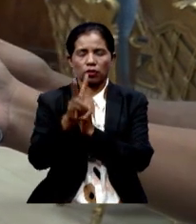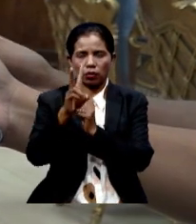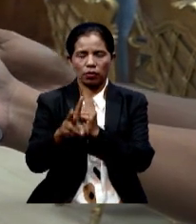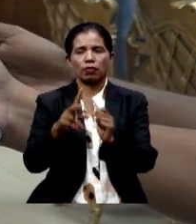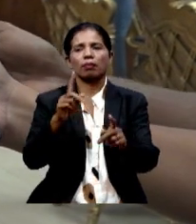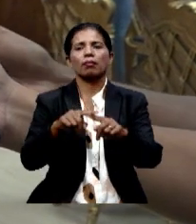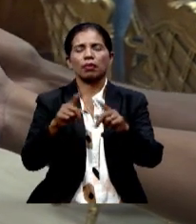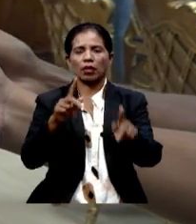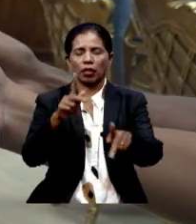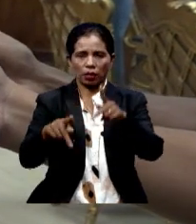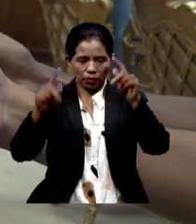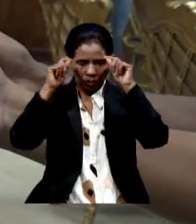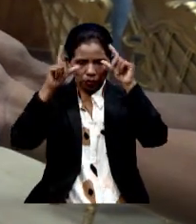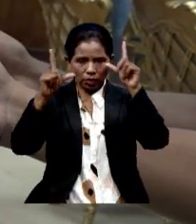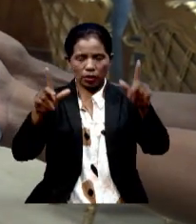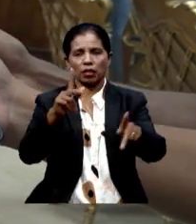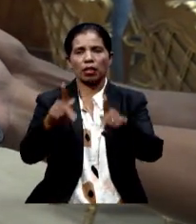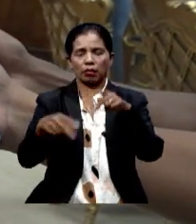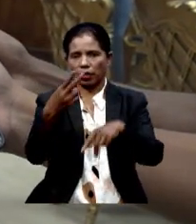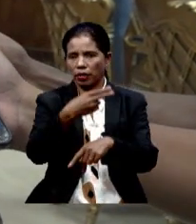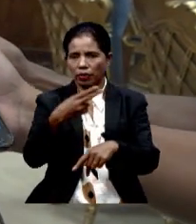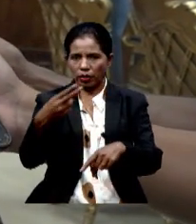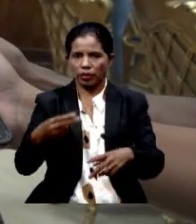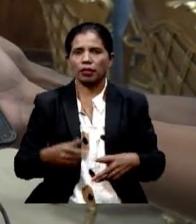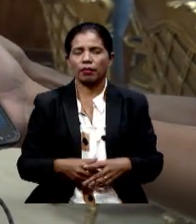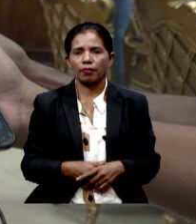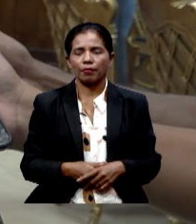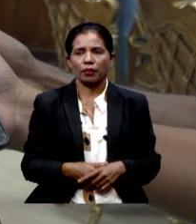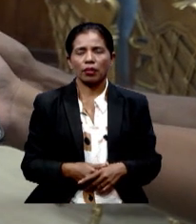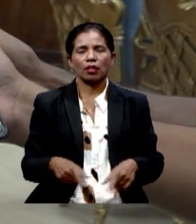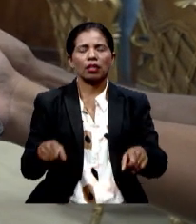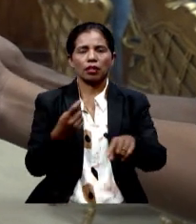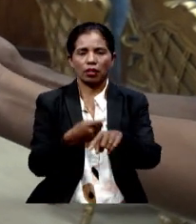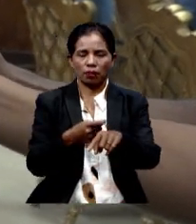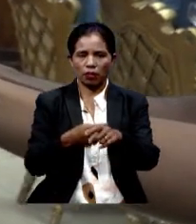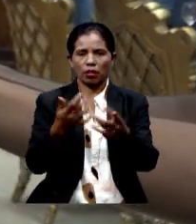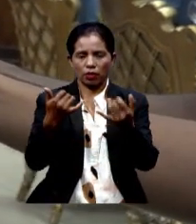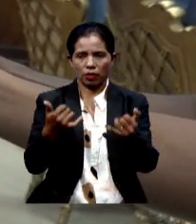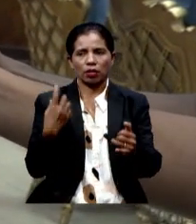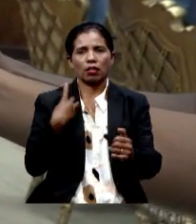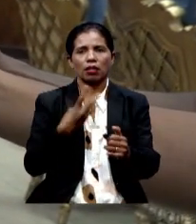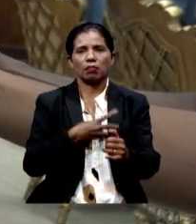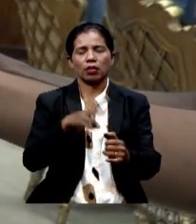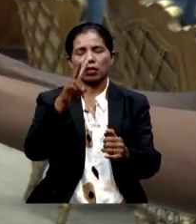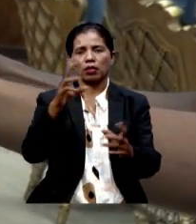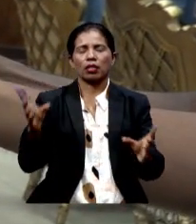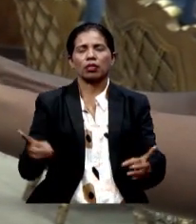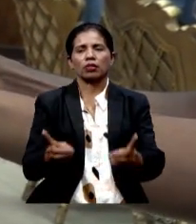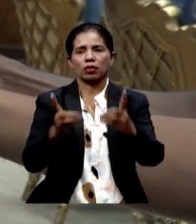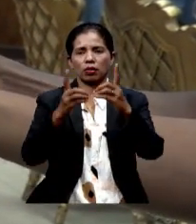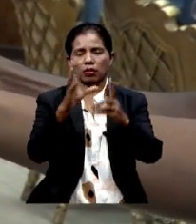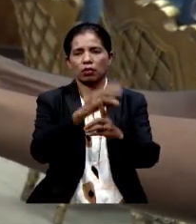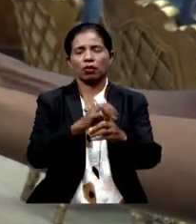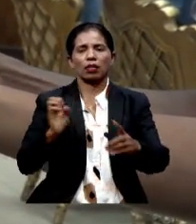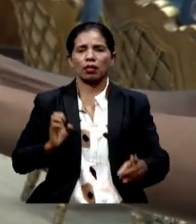povo Timor Leste, homos povo Indonésia. E neste momento, amnero a Sorumalu, nunemos embaixador